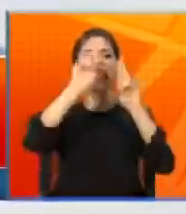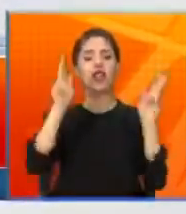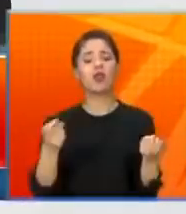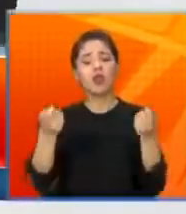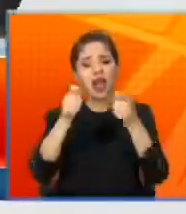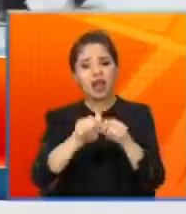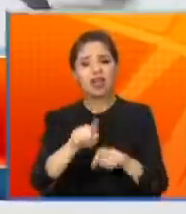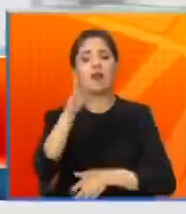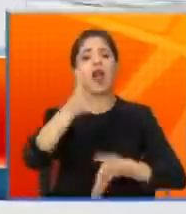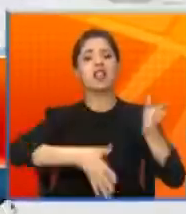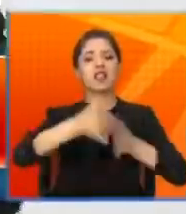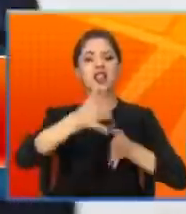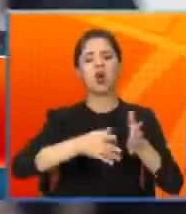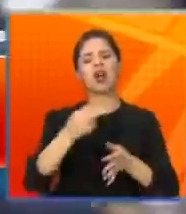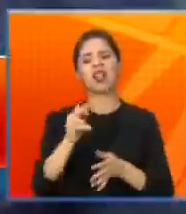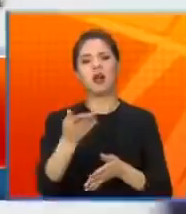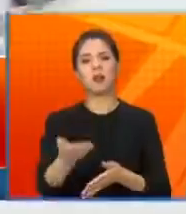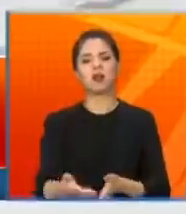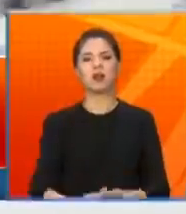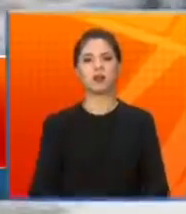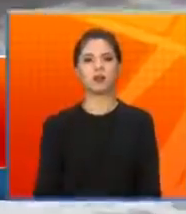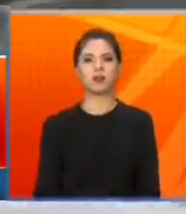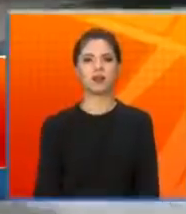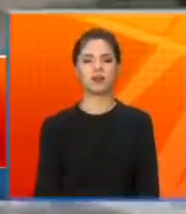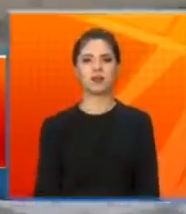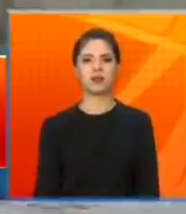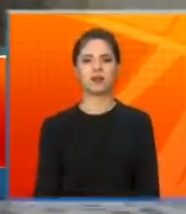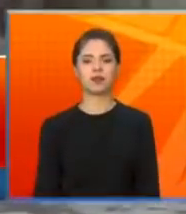Kapalı Sokaklar saten ha